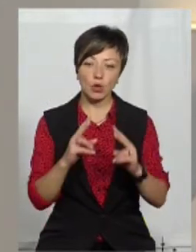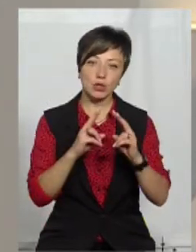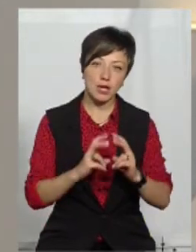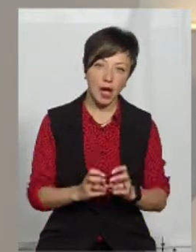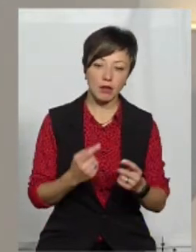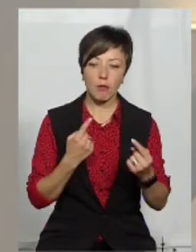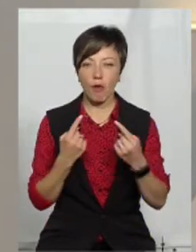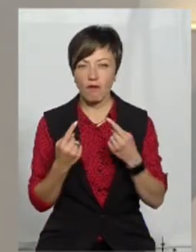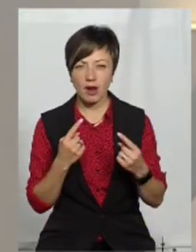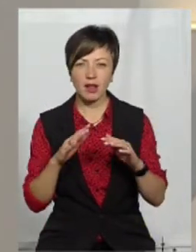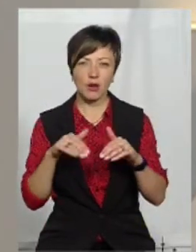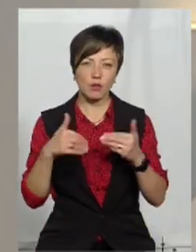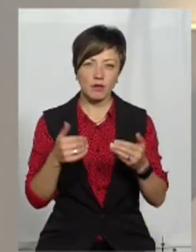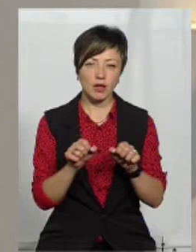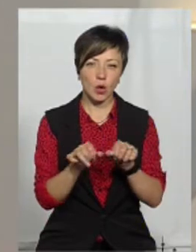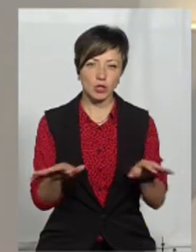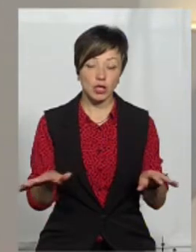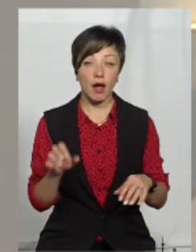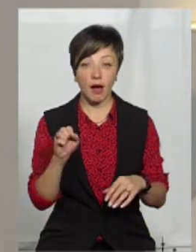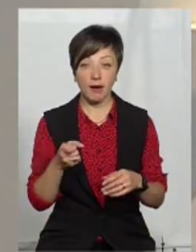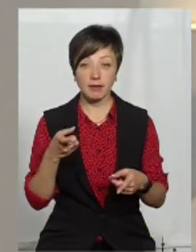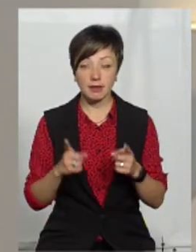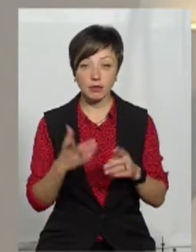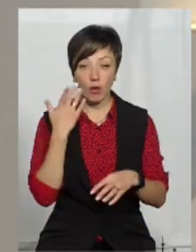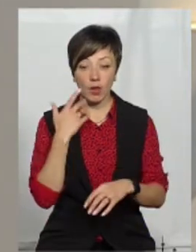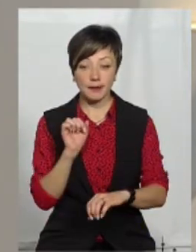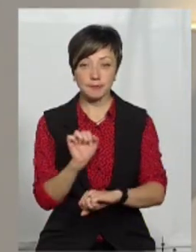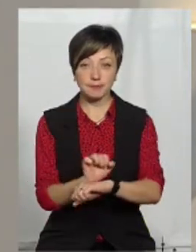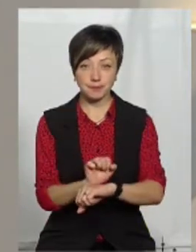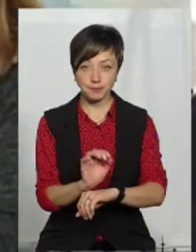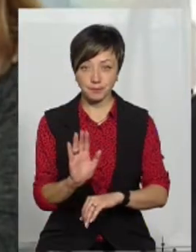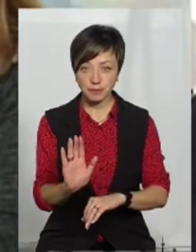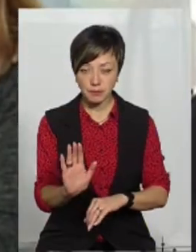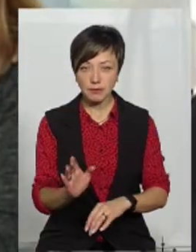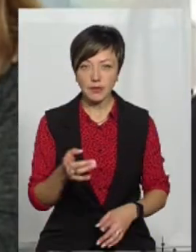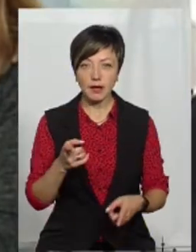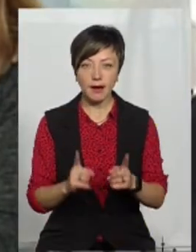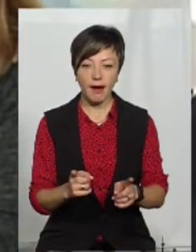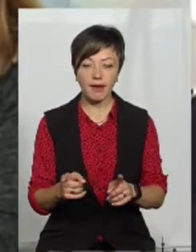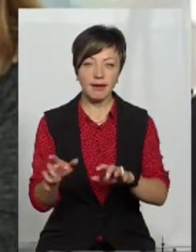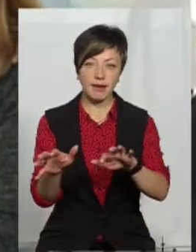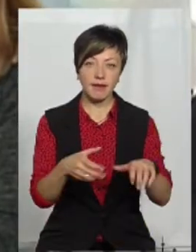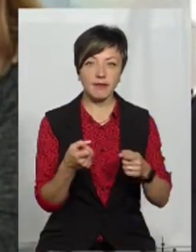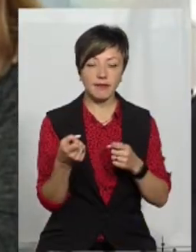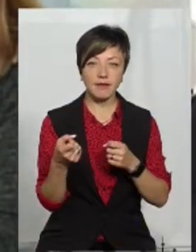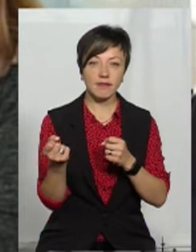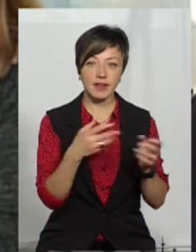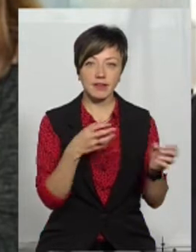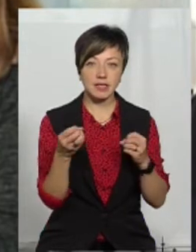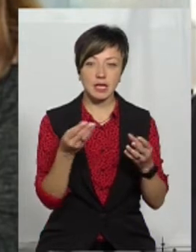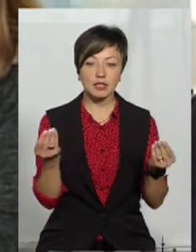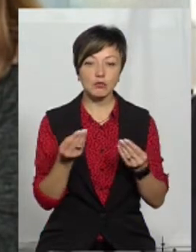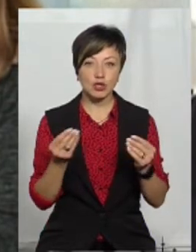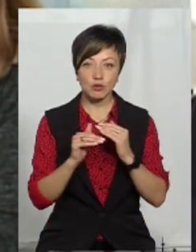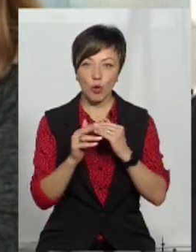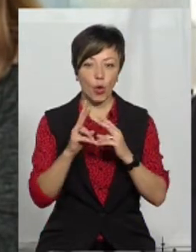поговорили, рекомендували там комусь і розійшлися, а дійсно, коли зупинили реальне вивезення збіжжя з поля особами, які вони